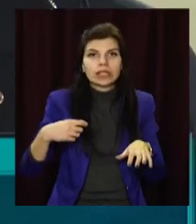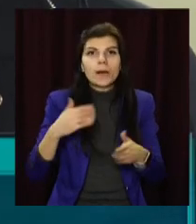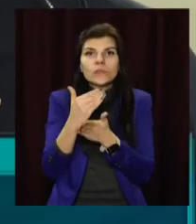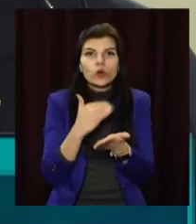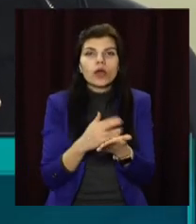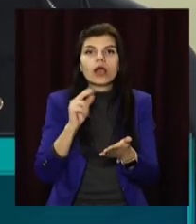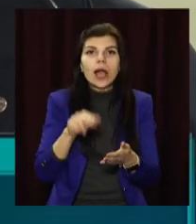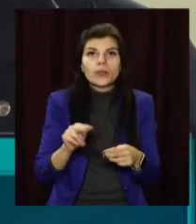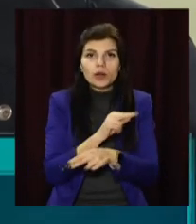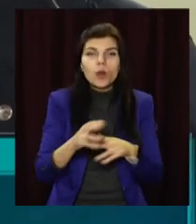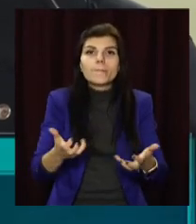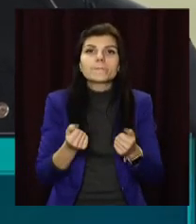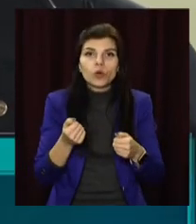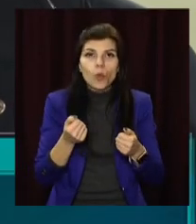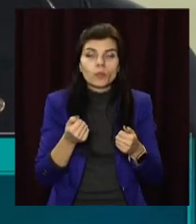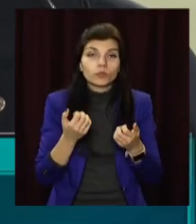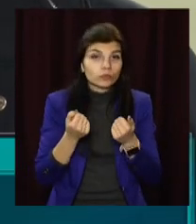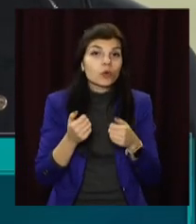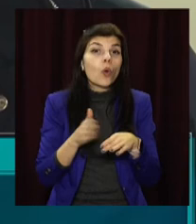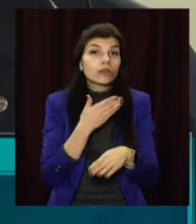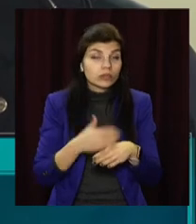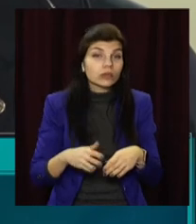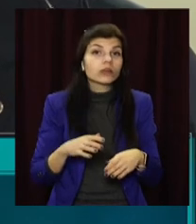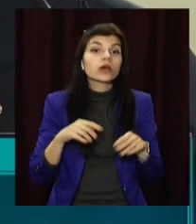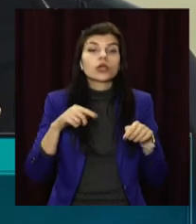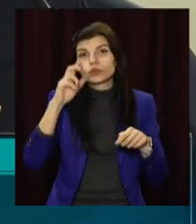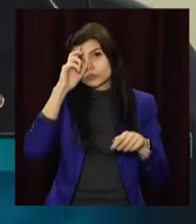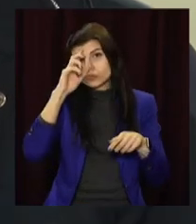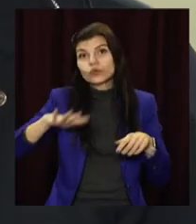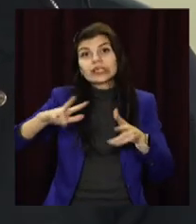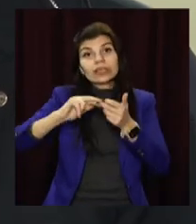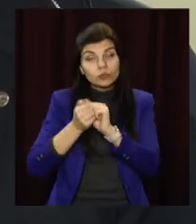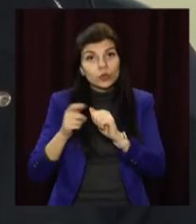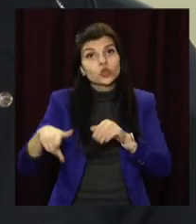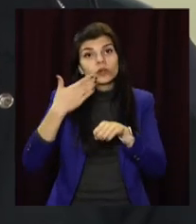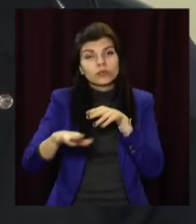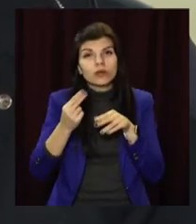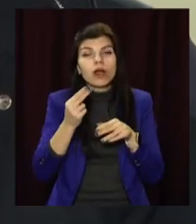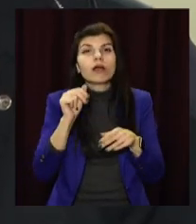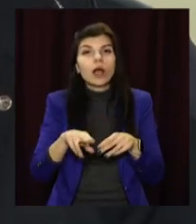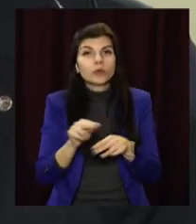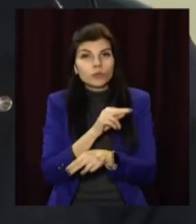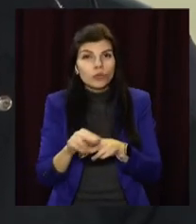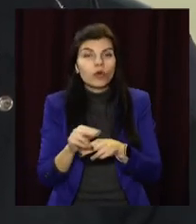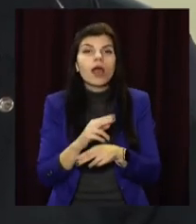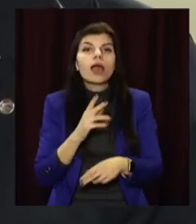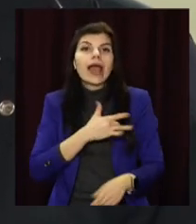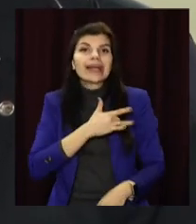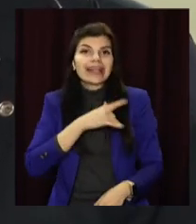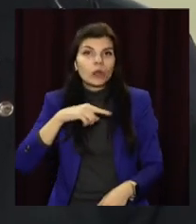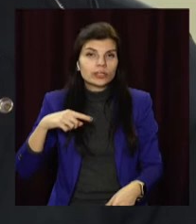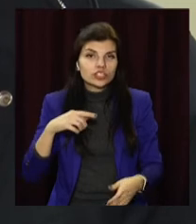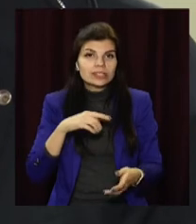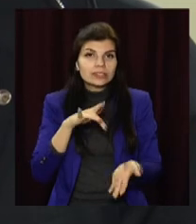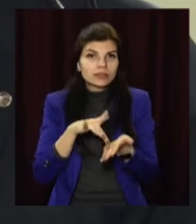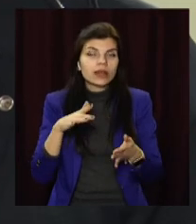производится капитальный ремонт приемного отделения, а также в этом году за счет местного бюджета будут полностью капитально отремонтированы кардиологическое